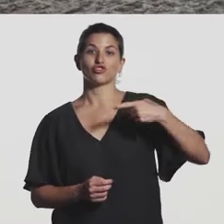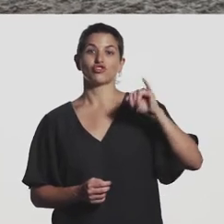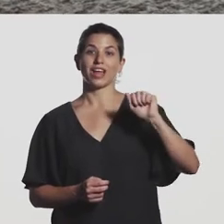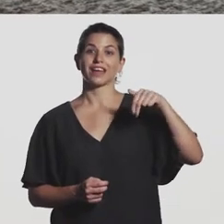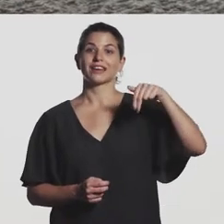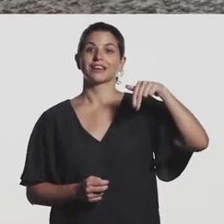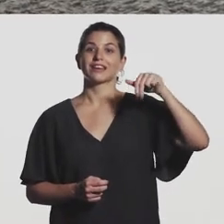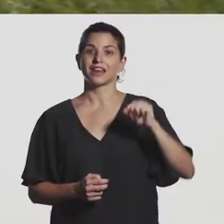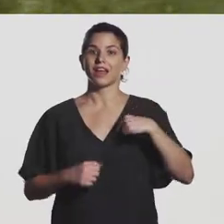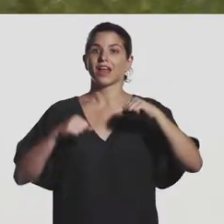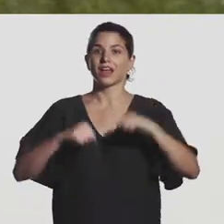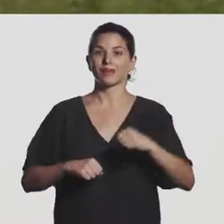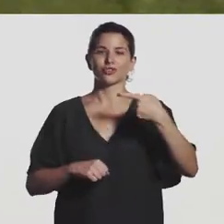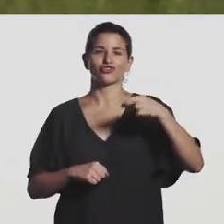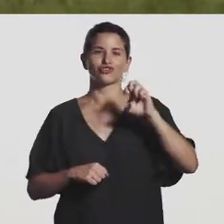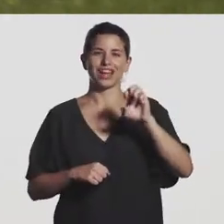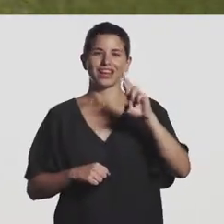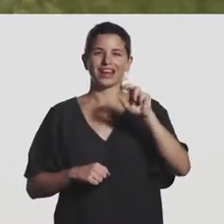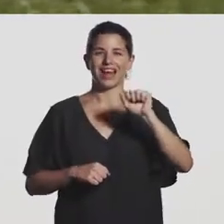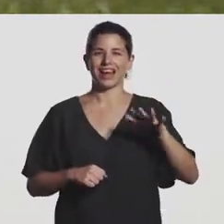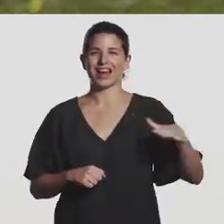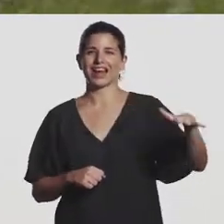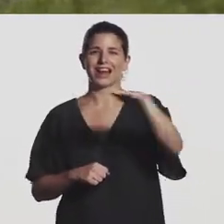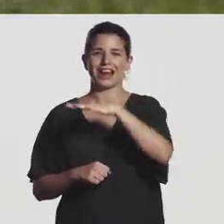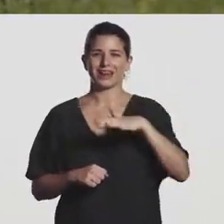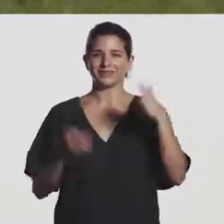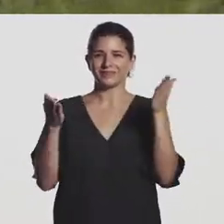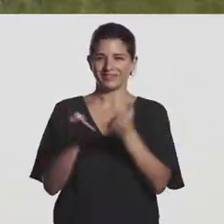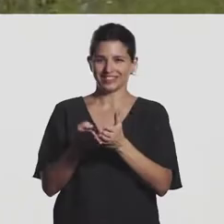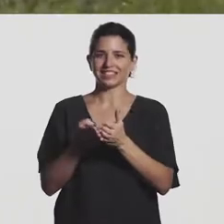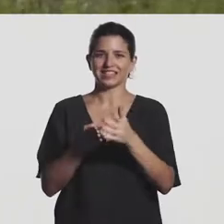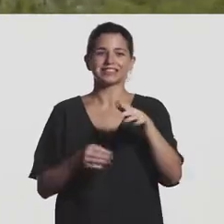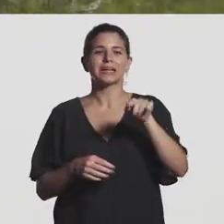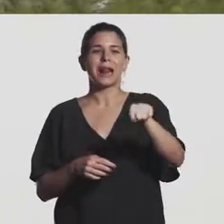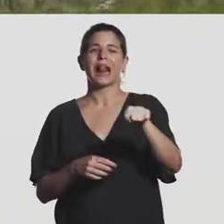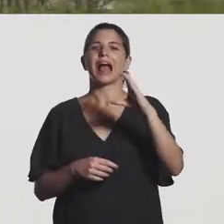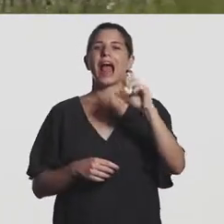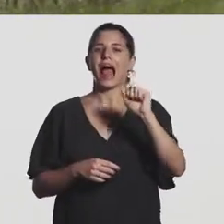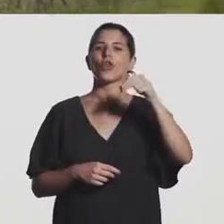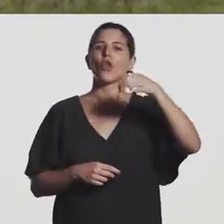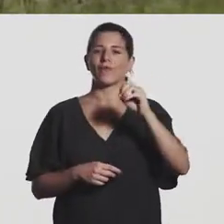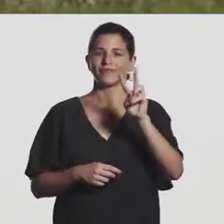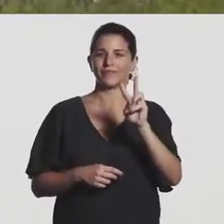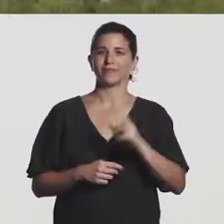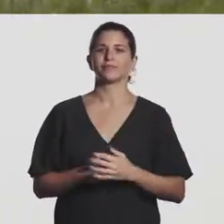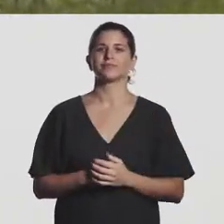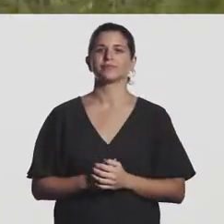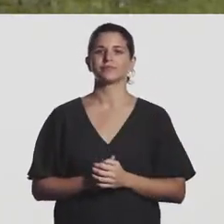Io sono la Gianna, abito qui a Gera Verzasca, nel nucleo dei Canov.